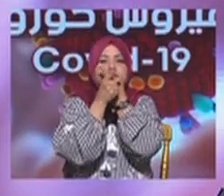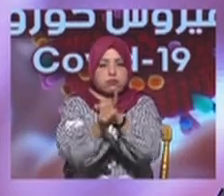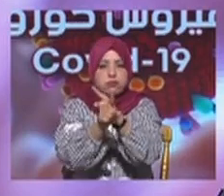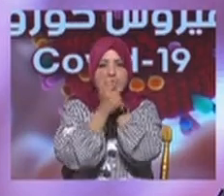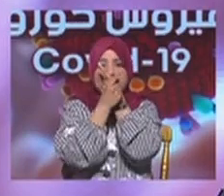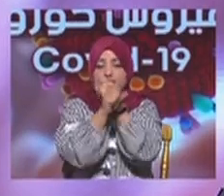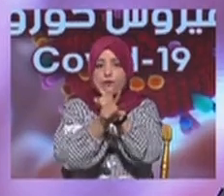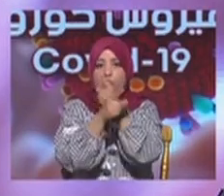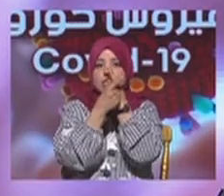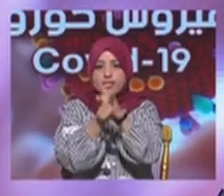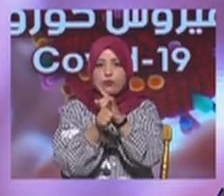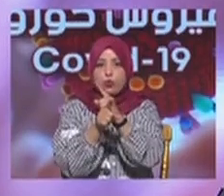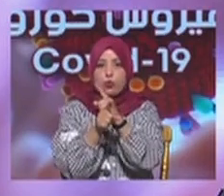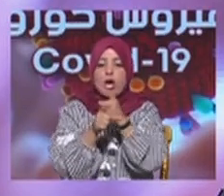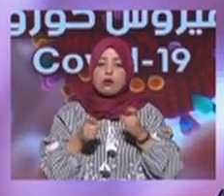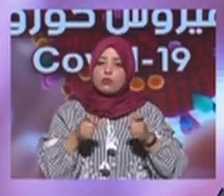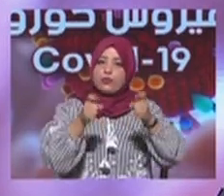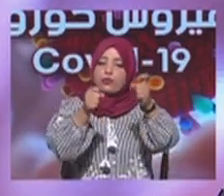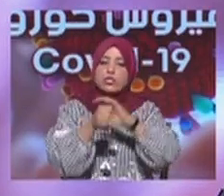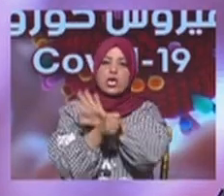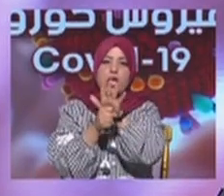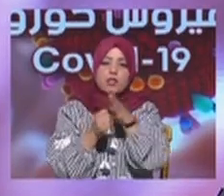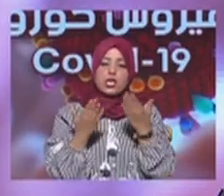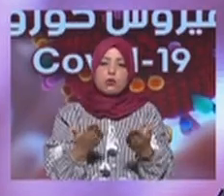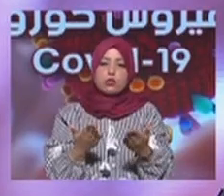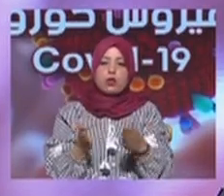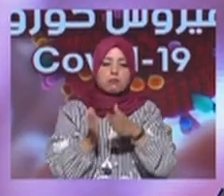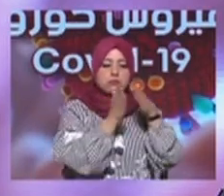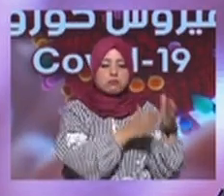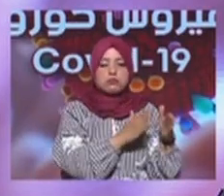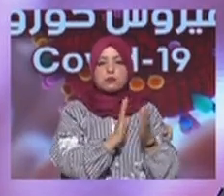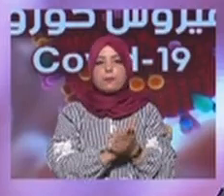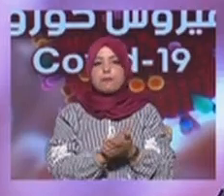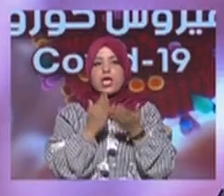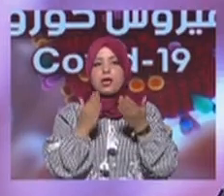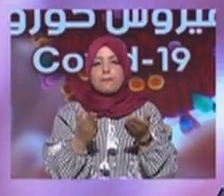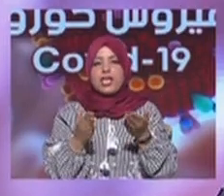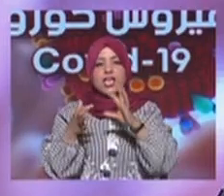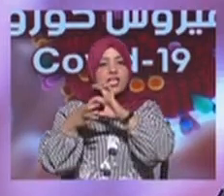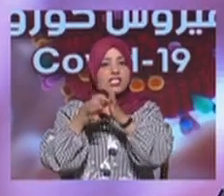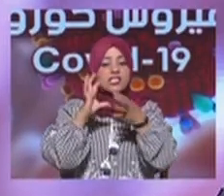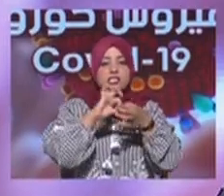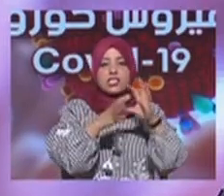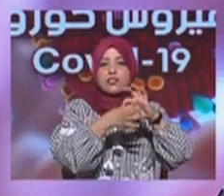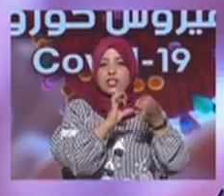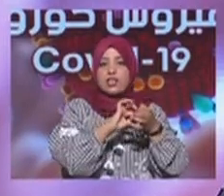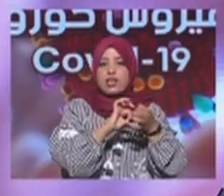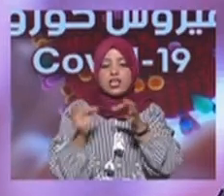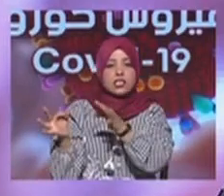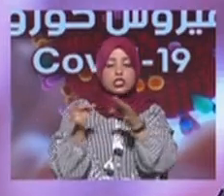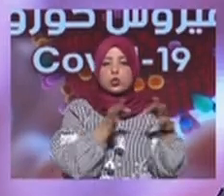على الاشخاص وانه يؤدي بحياتهم الى الوفاه؟ خلاف التسلسل الجيني شو عرفتوا عليه اخر